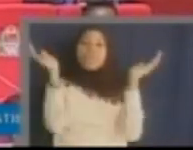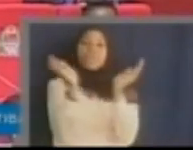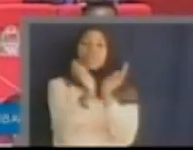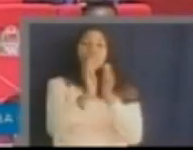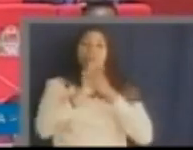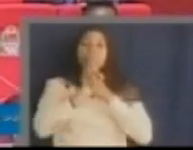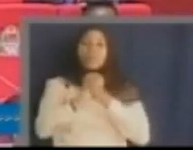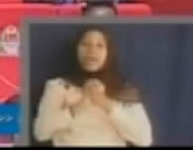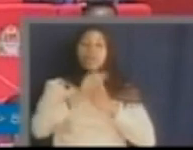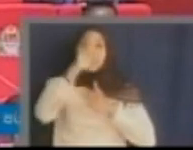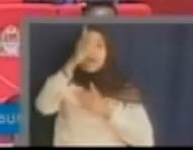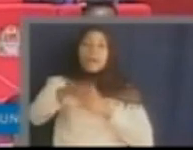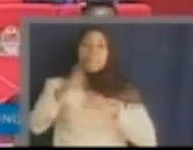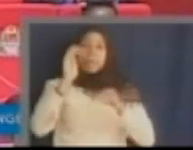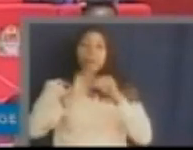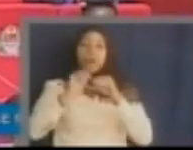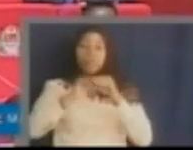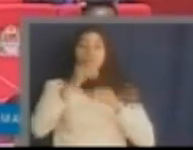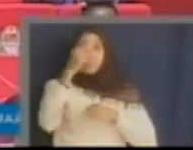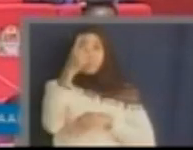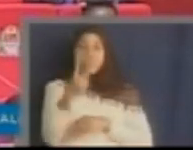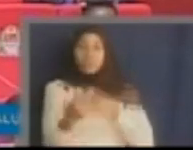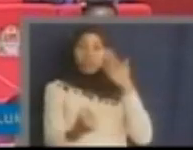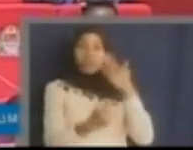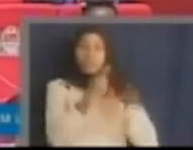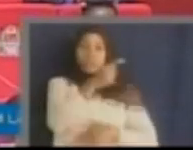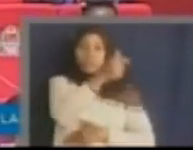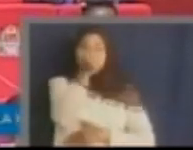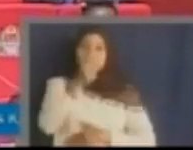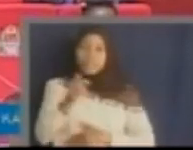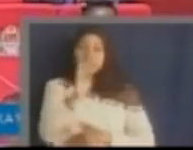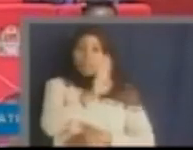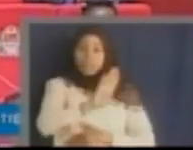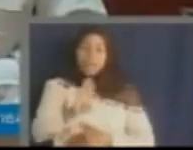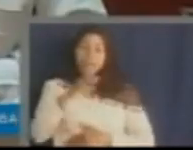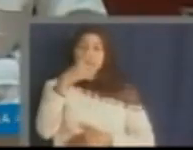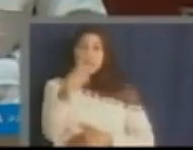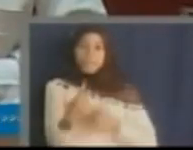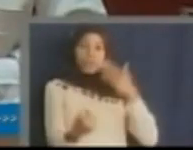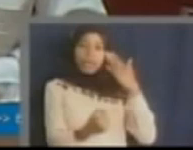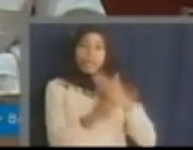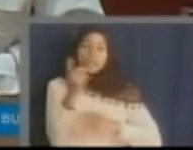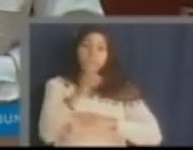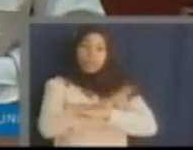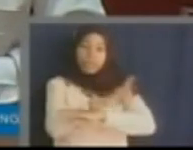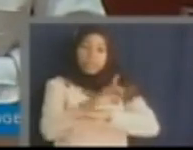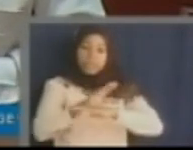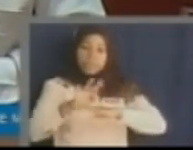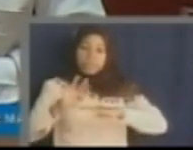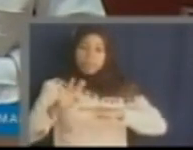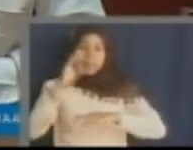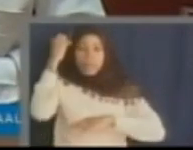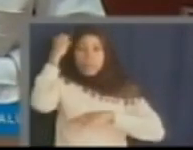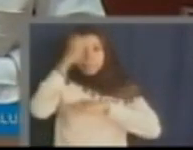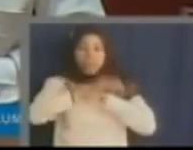wawili wanatoka Tanzania Bara na mmoja anatoka Tanzania Zanzibar. Mheshimiwa Mwenyekiti,